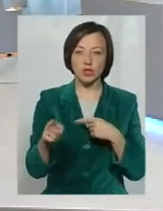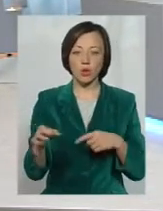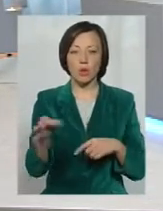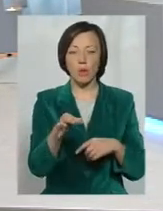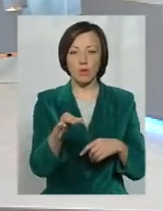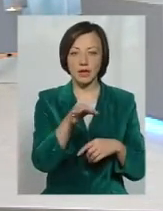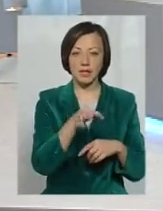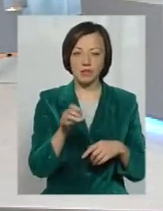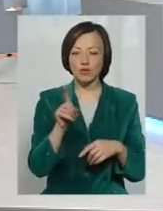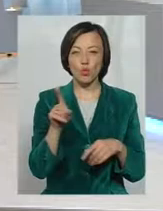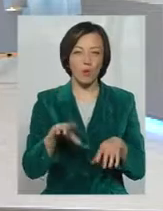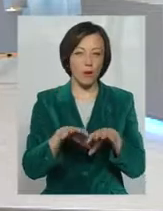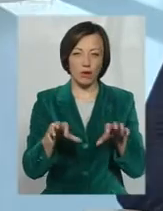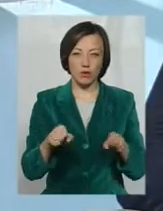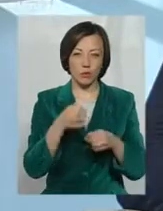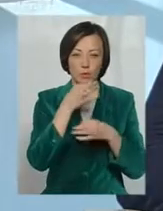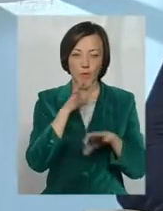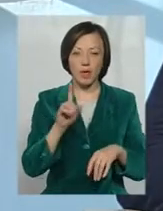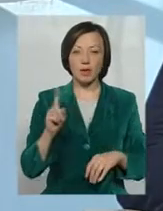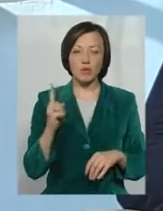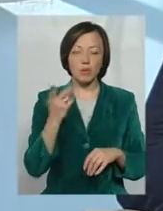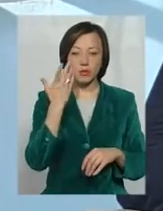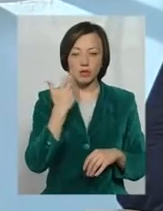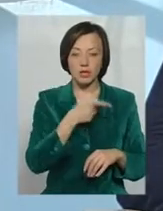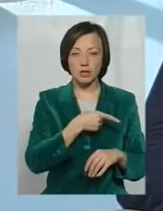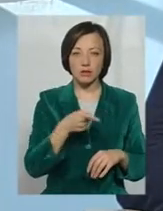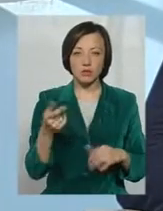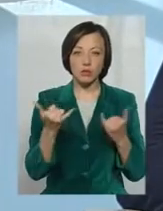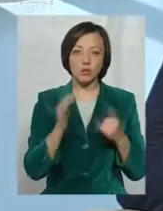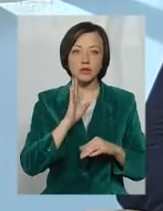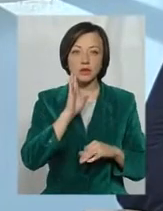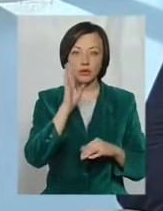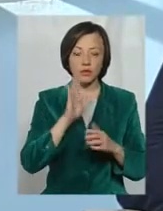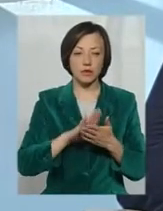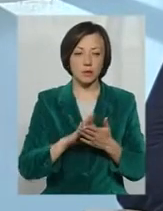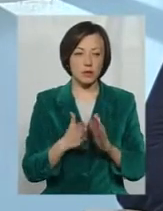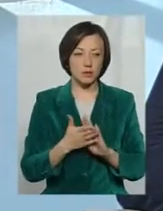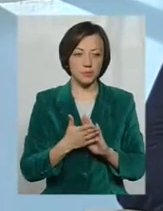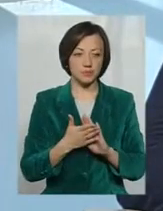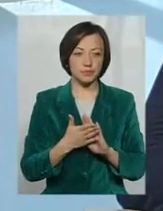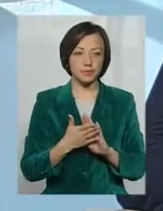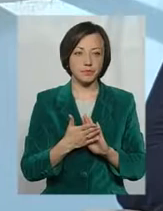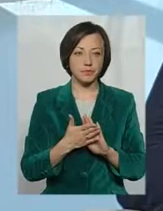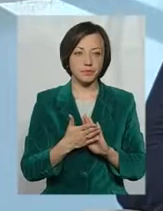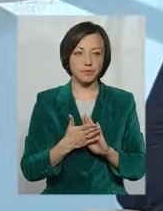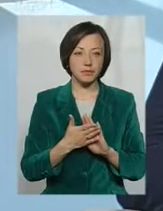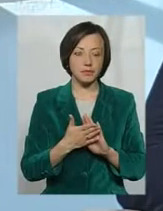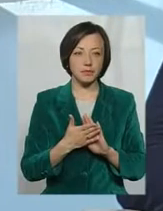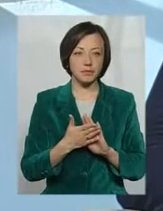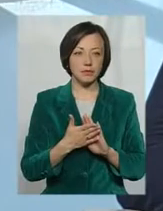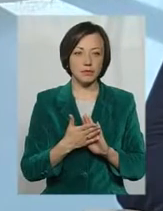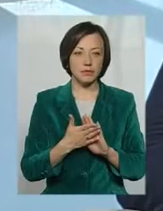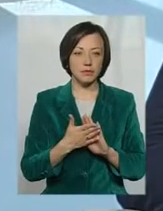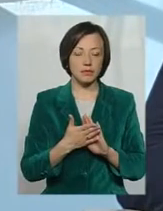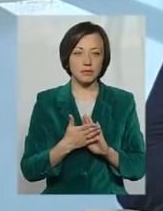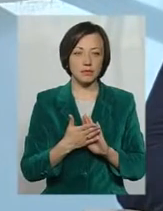бо під час сьогоднішньої ринкової ситуації важко спрогнозувати дійсно ринкову